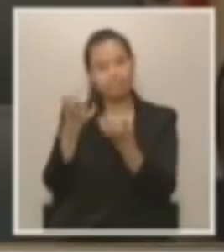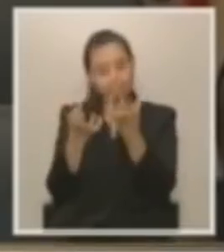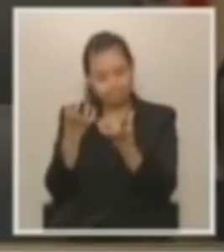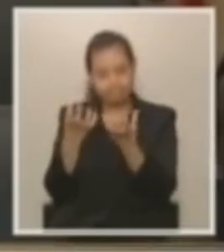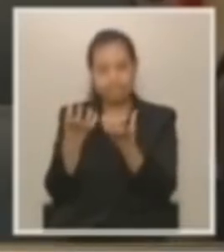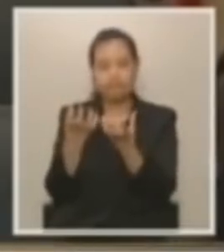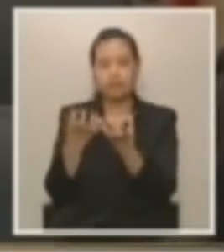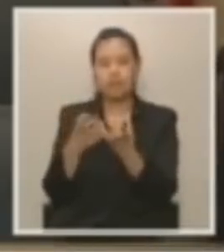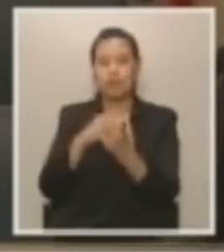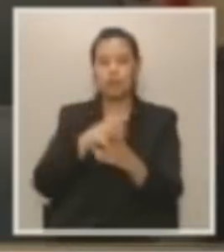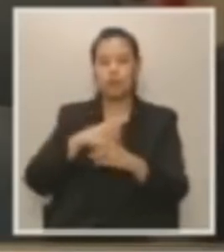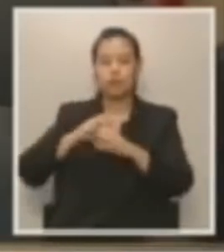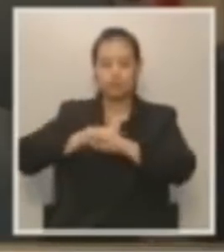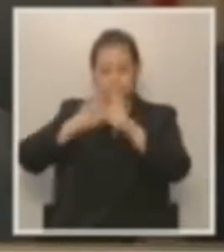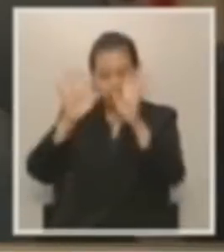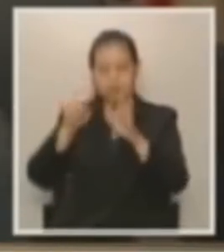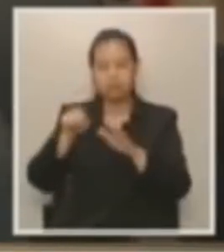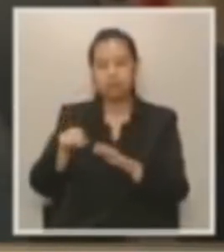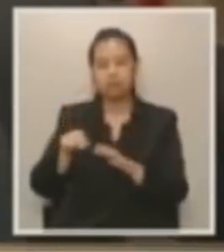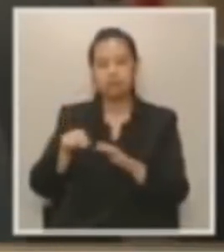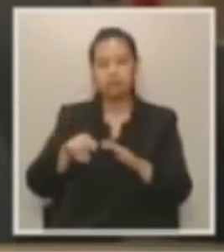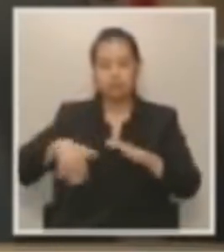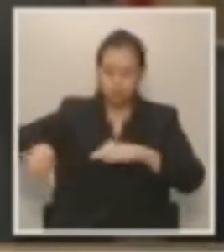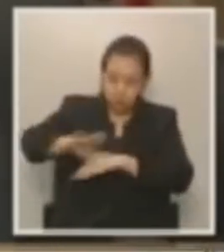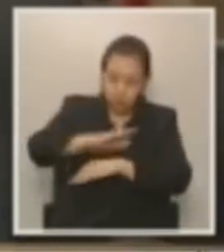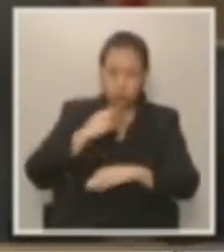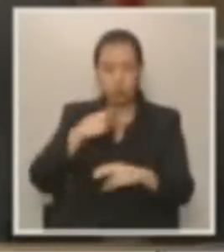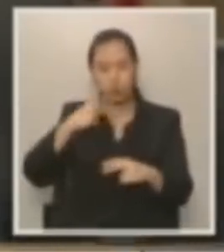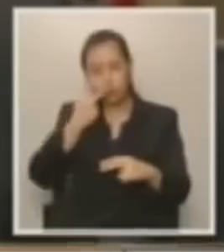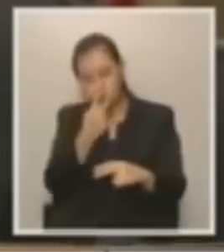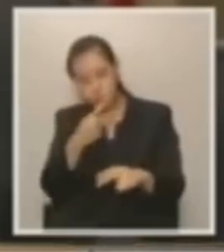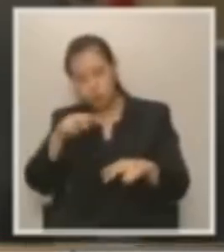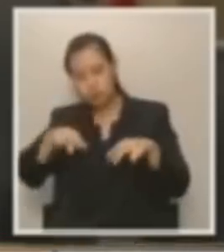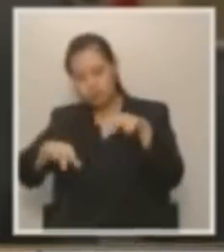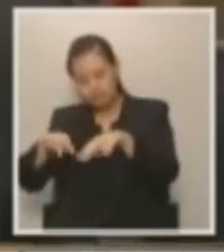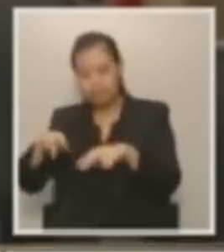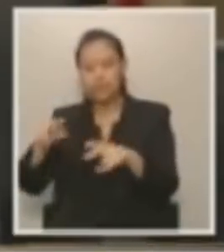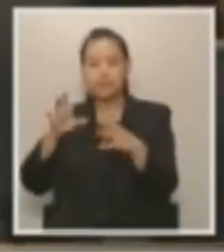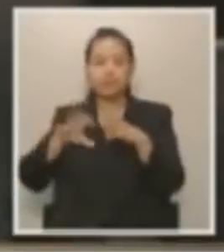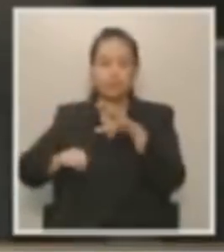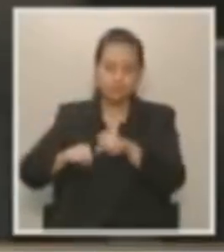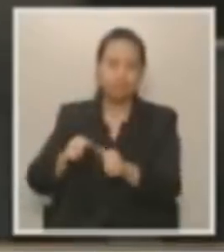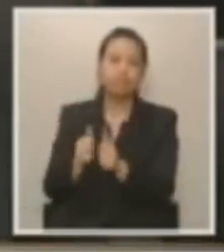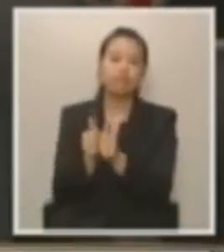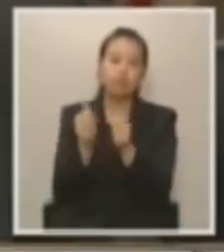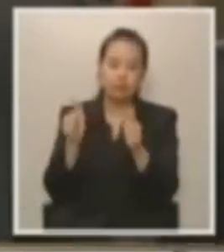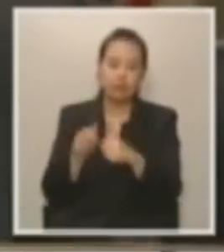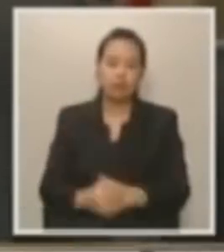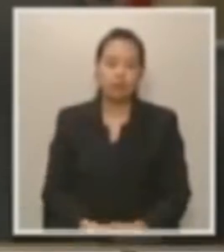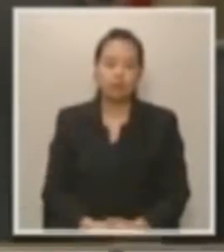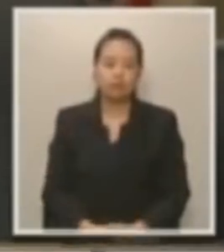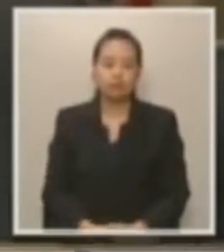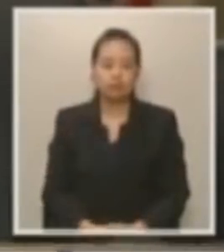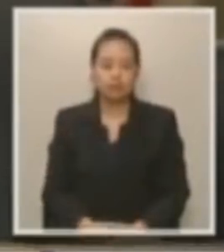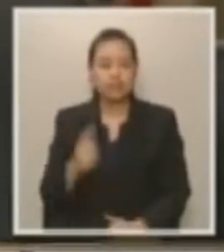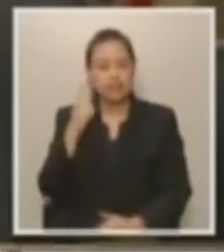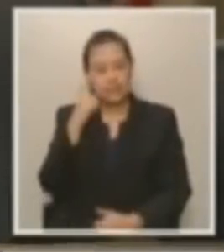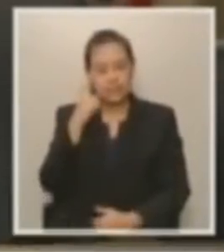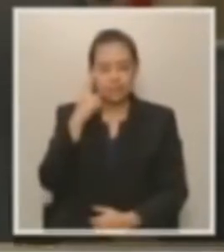และโปร่งใสสำหรับเด็กทุกคนดังนั้นการปรับลดงบส่วนนี้จึงไม่สมเหตุสมผ